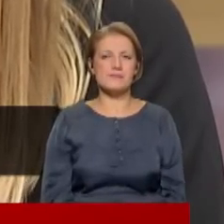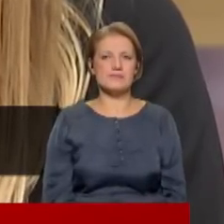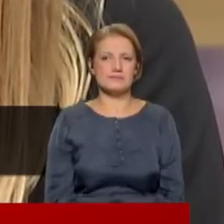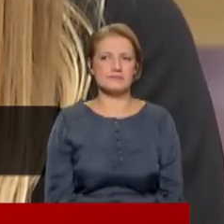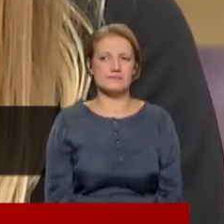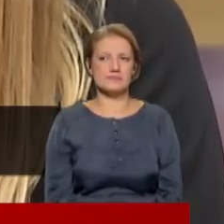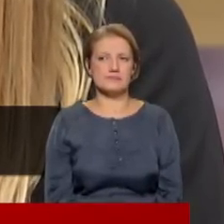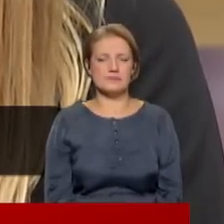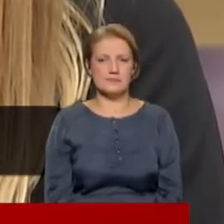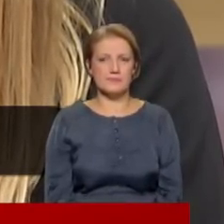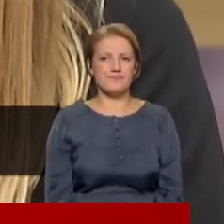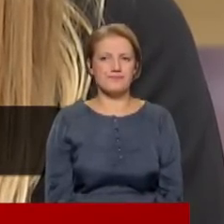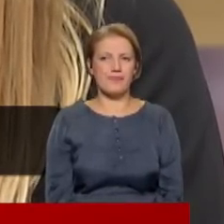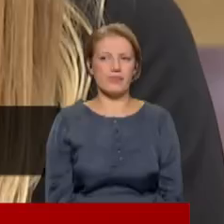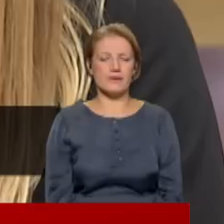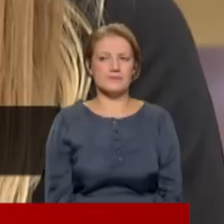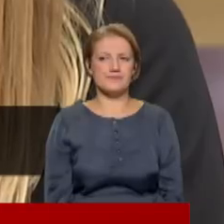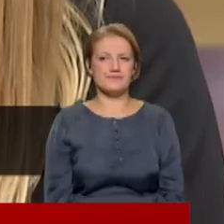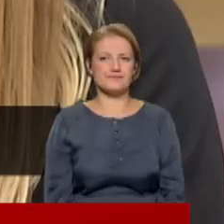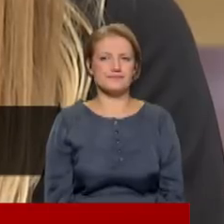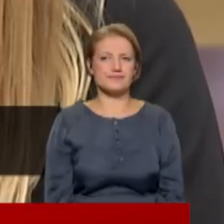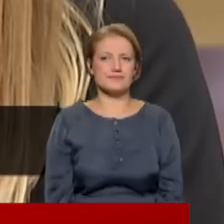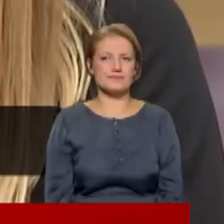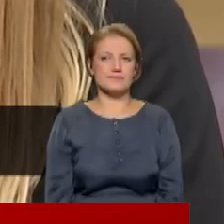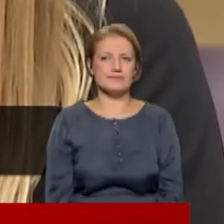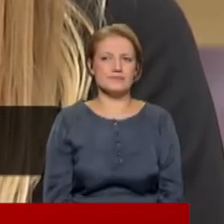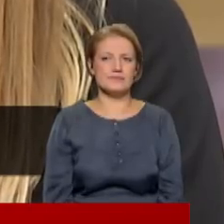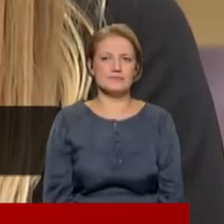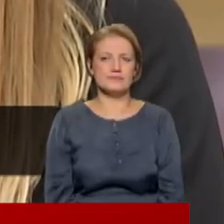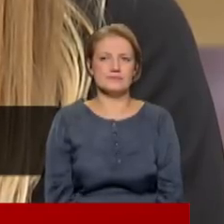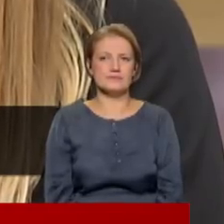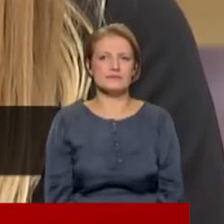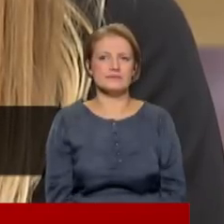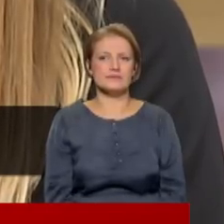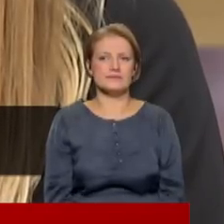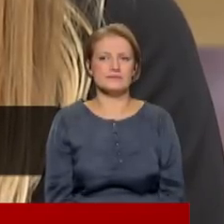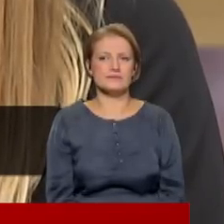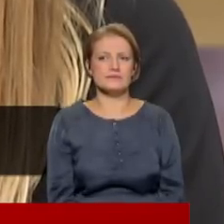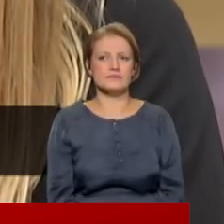olmam da çok acı. Ben de bir Türk vatandaşı olarak tabii ki istediğim yere gitme hakkım olduğunu